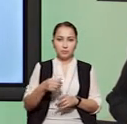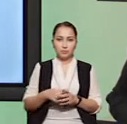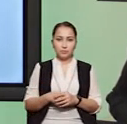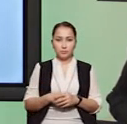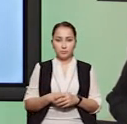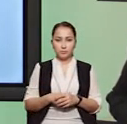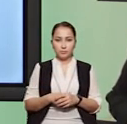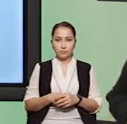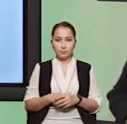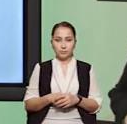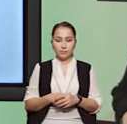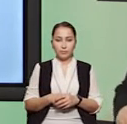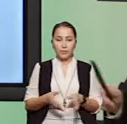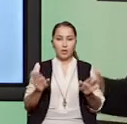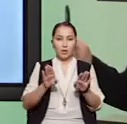тең болады.